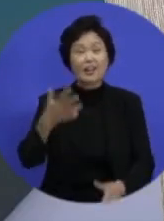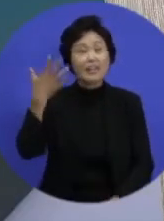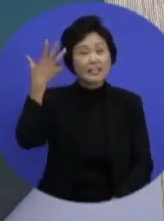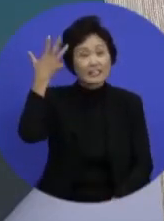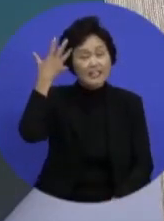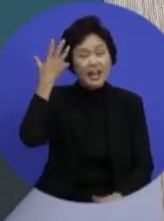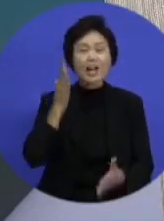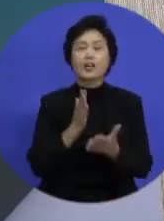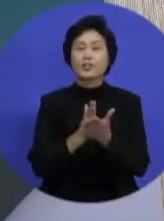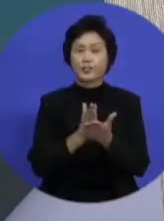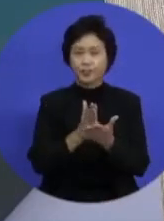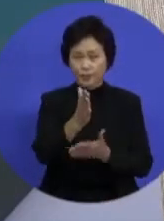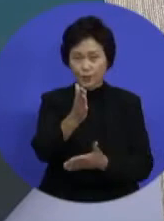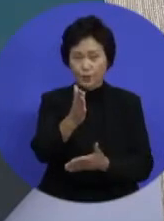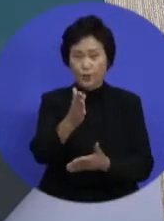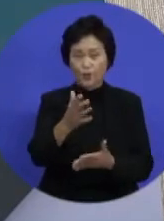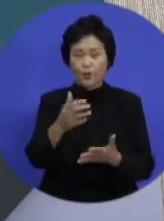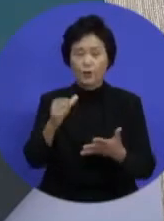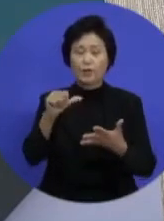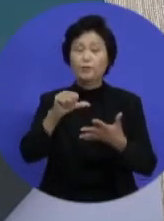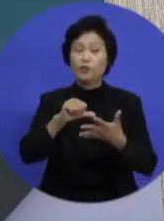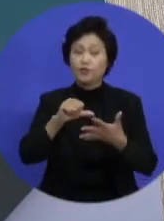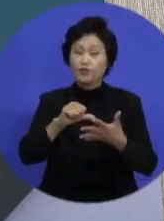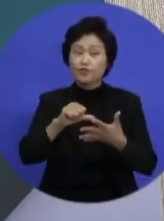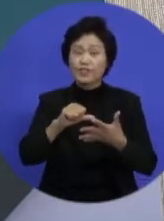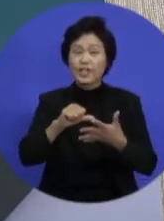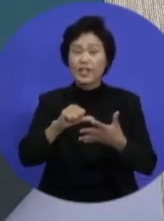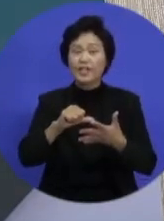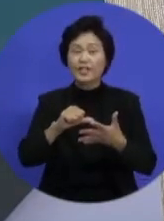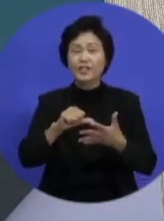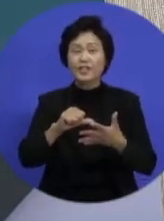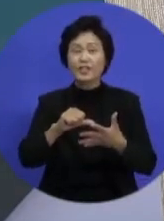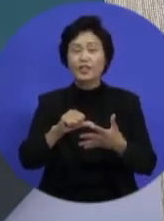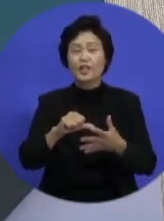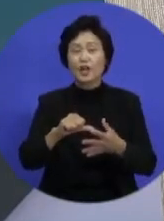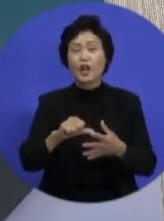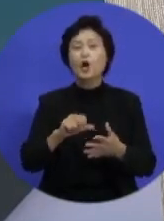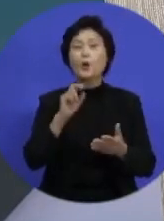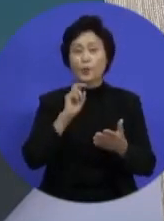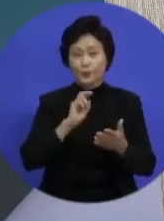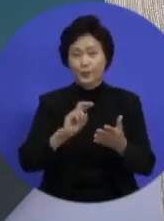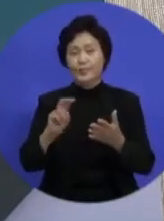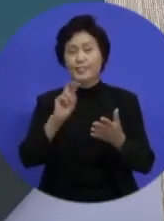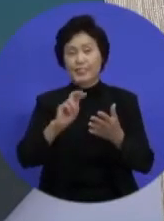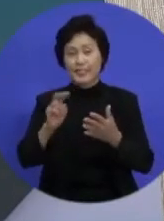철학을 전공했고요. 그리고 둘째 아들은 뮤직 프로듀싱 전공을 했어요.